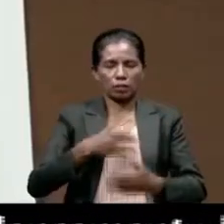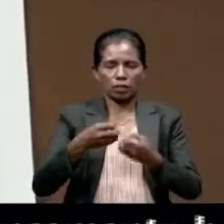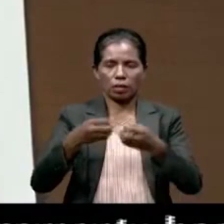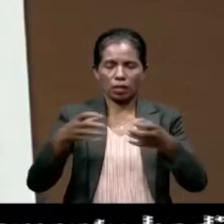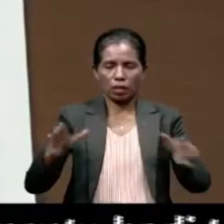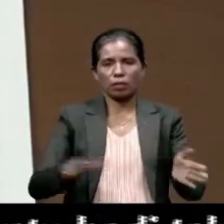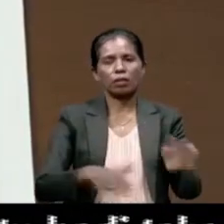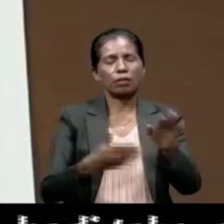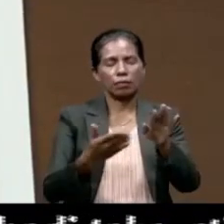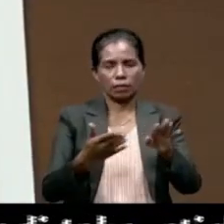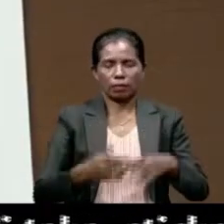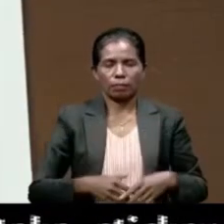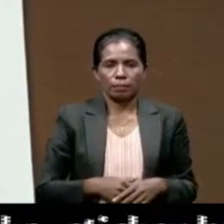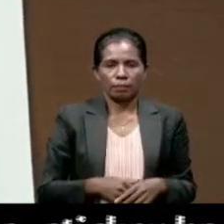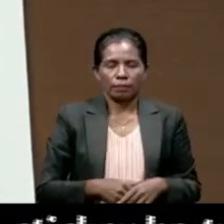nia vida.